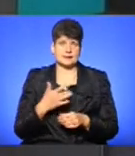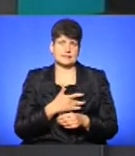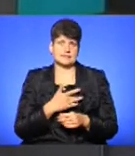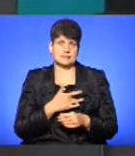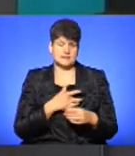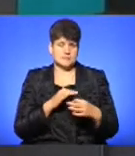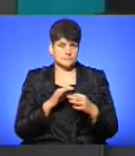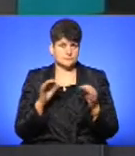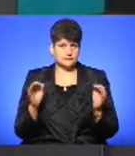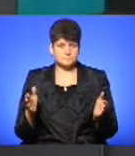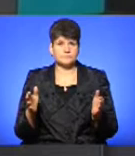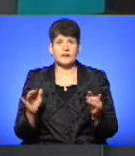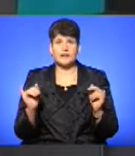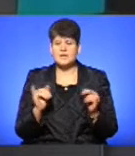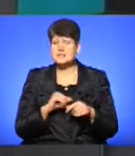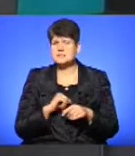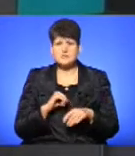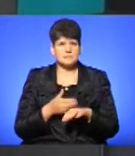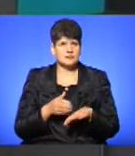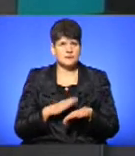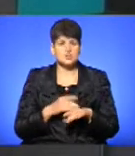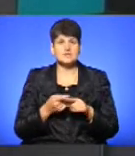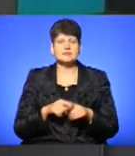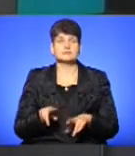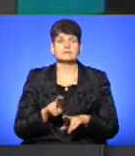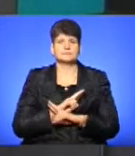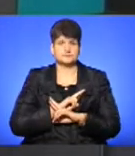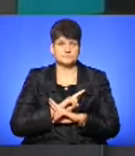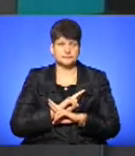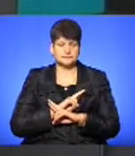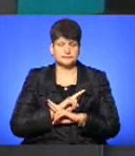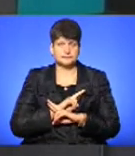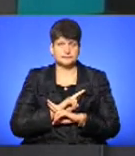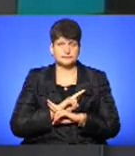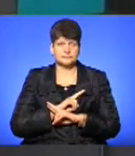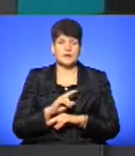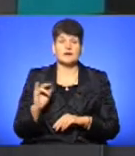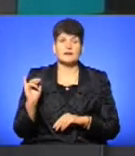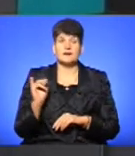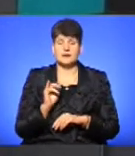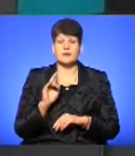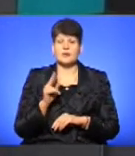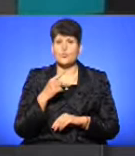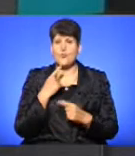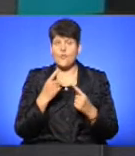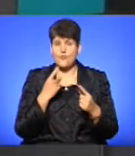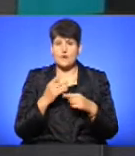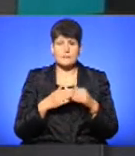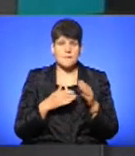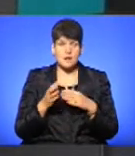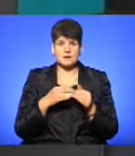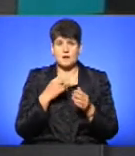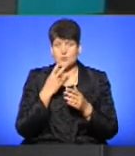серцево-судинної системи, і найбільше ускладнення – це і летальність. І, як говорить практика, як показують